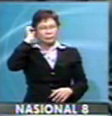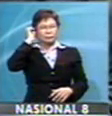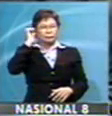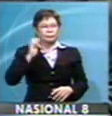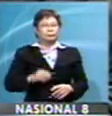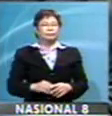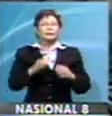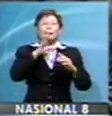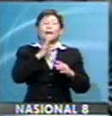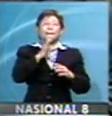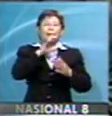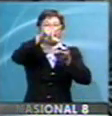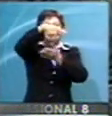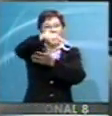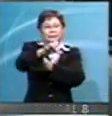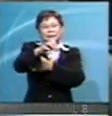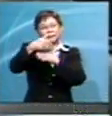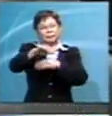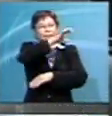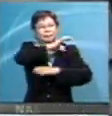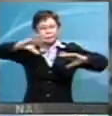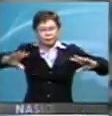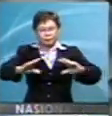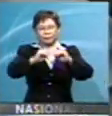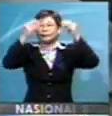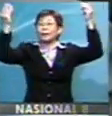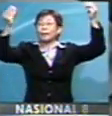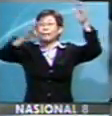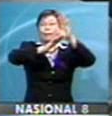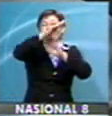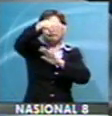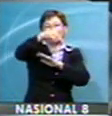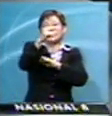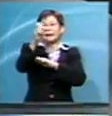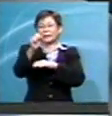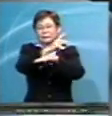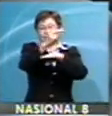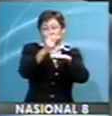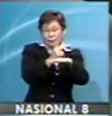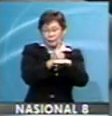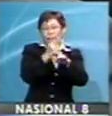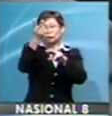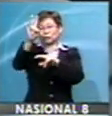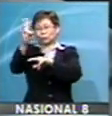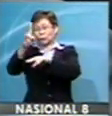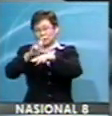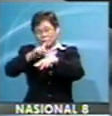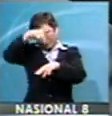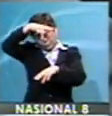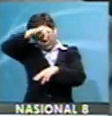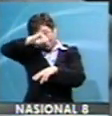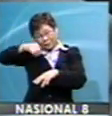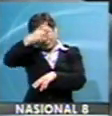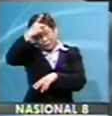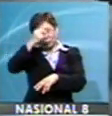2016 bercakap padaia selepas mempengerusikan mesyuarat Majlis pembangunan PKS kebangsaan MPP PK ke-17 di Putrajaya